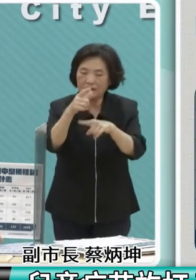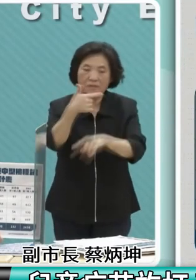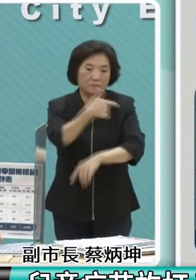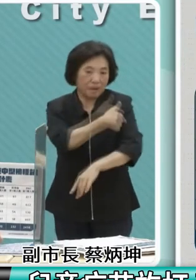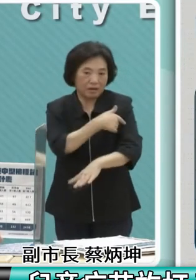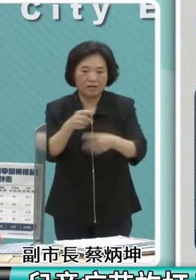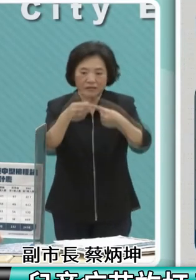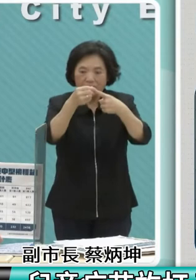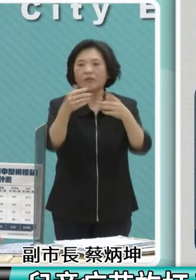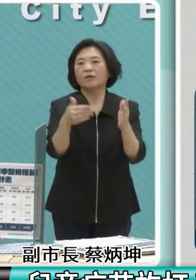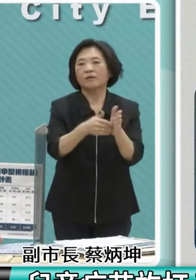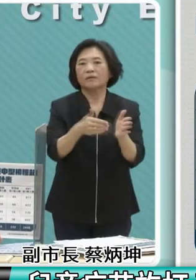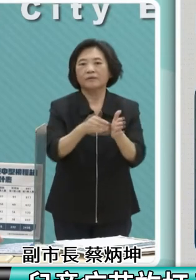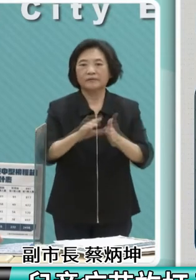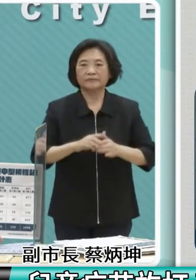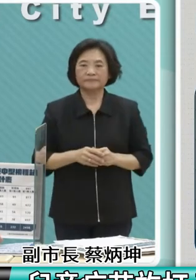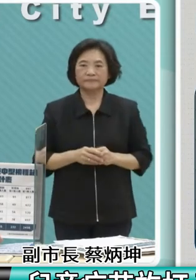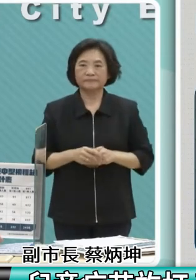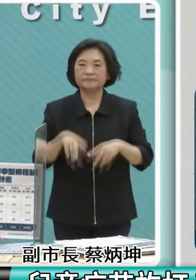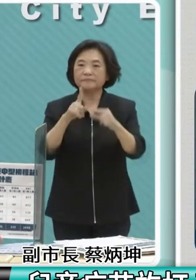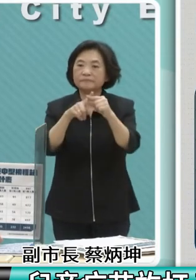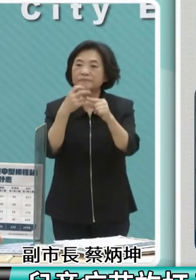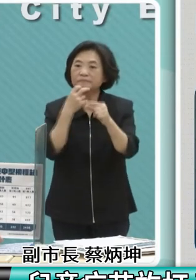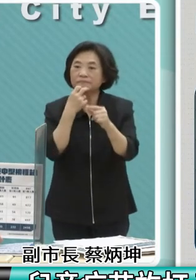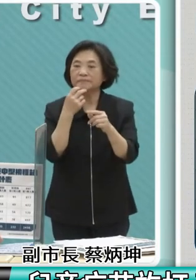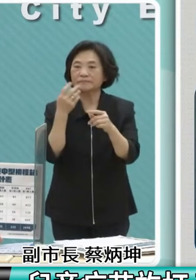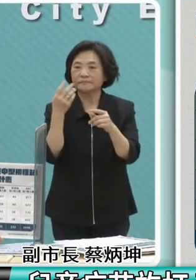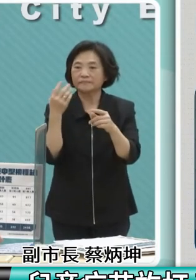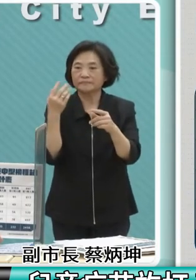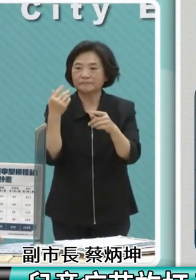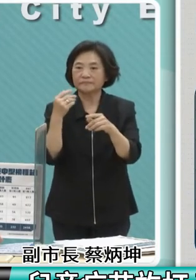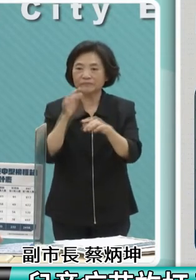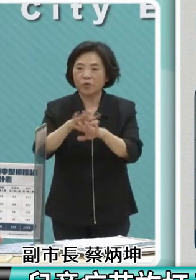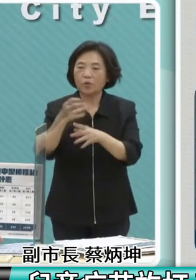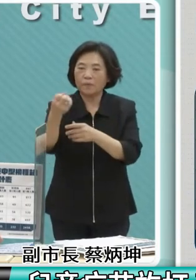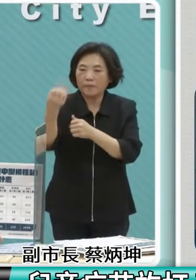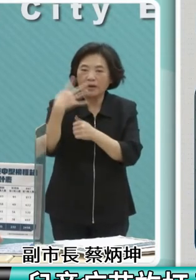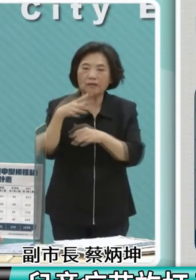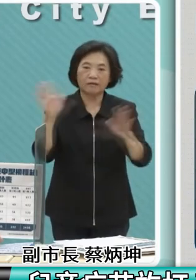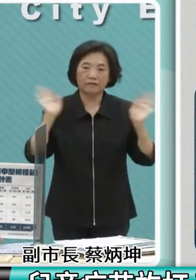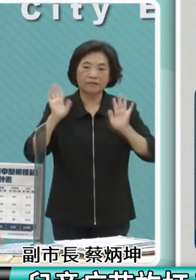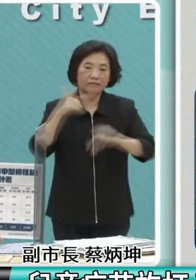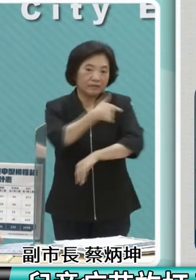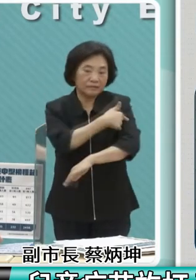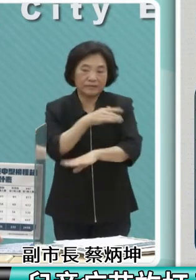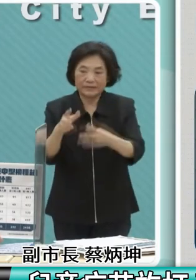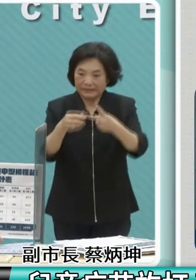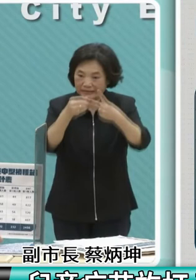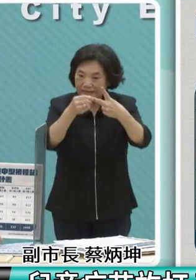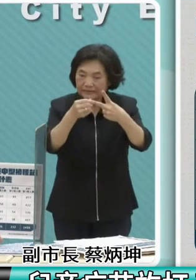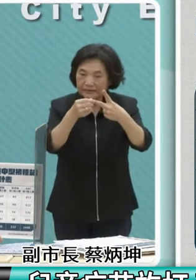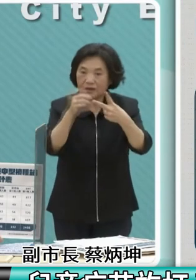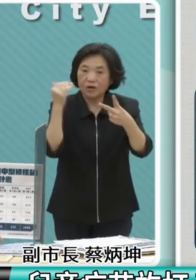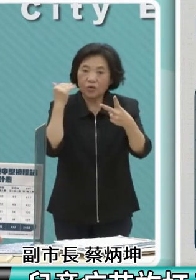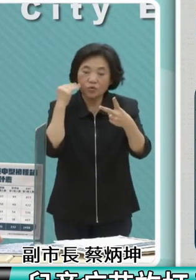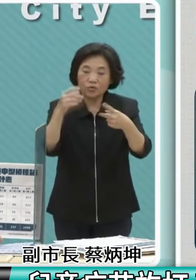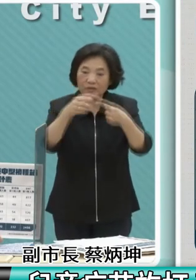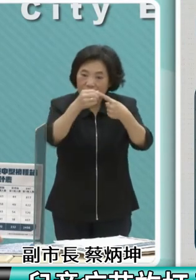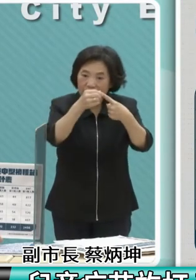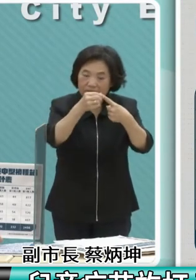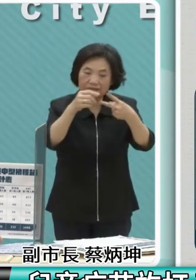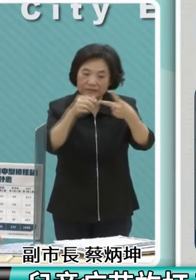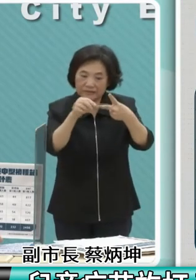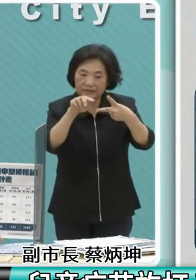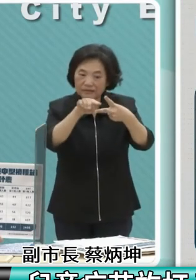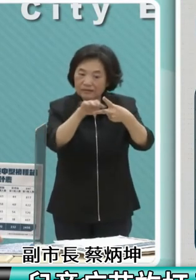一剂的疫苗。那中央已经啊，这个提到说，儿童的疫苗第二剂，只要跟第一剂间